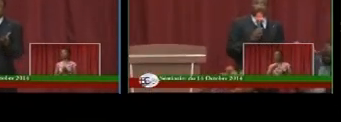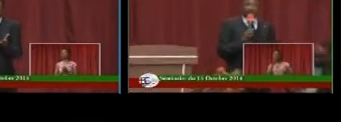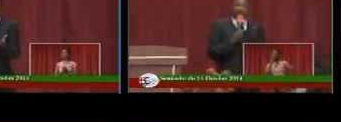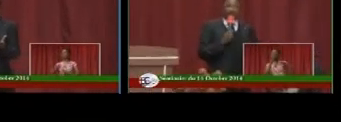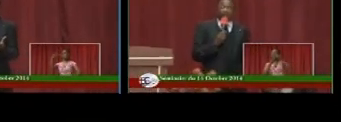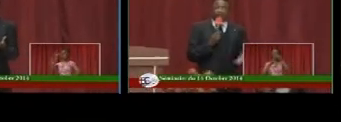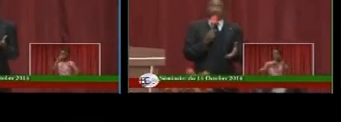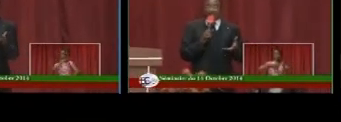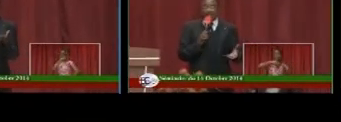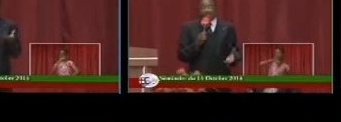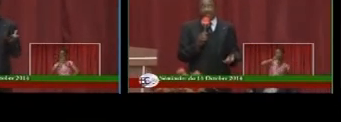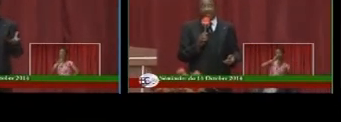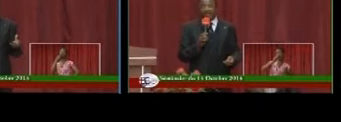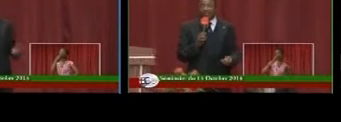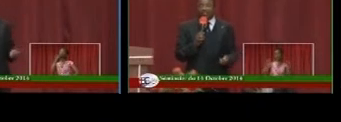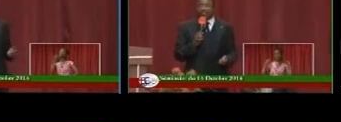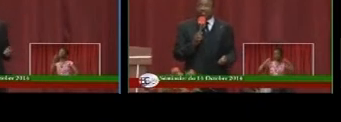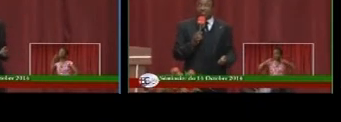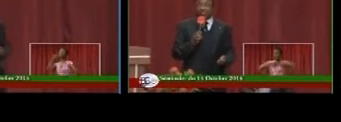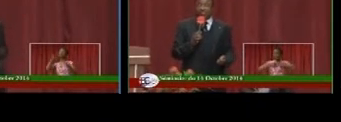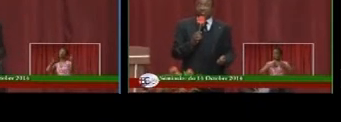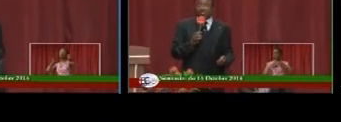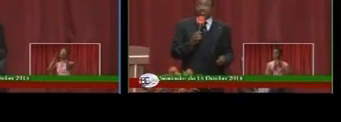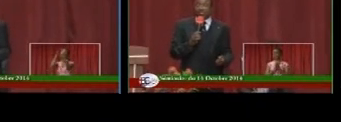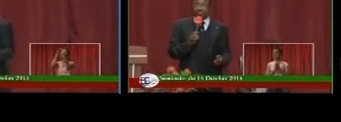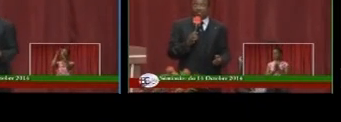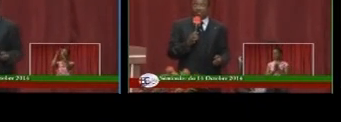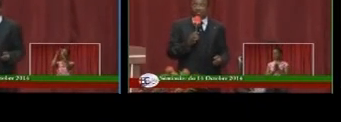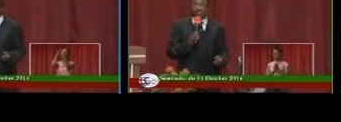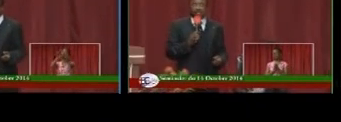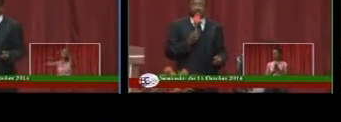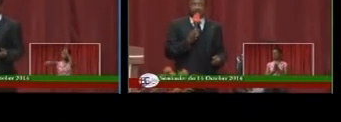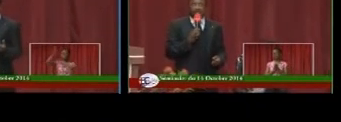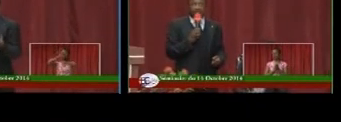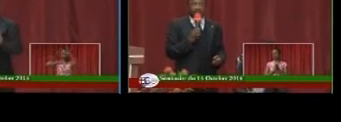Alléluia. Si bien que ce que je vous dis là,